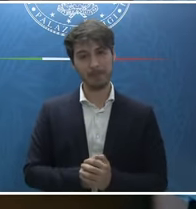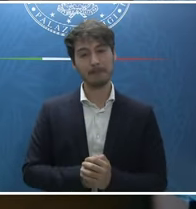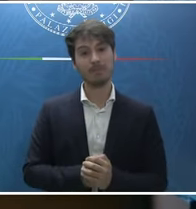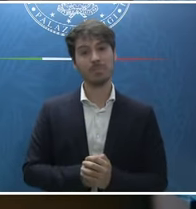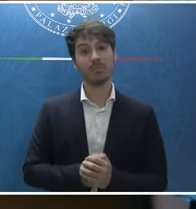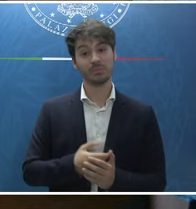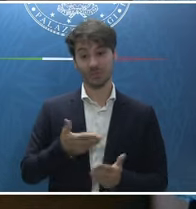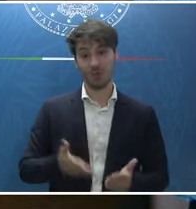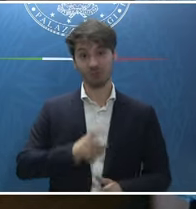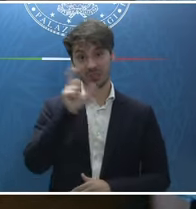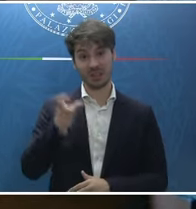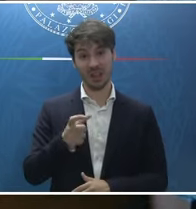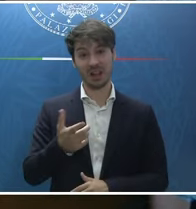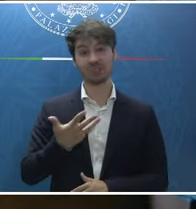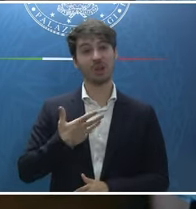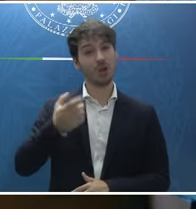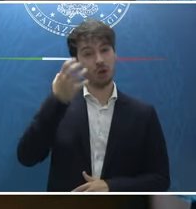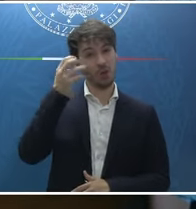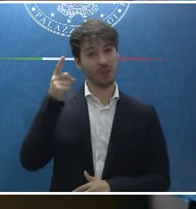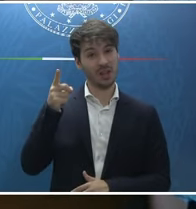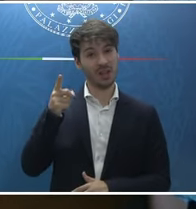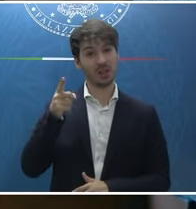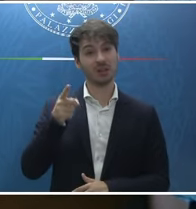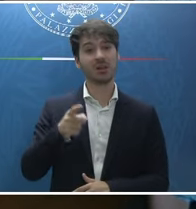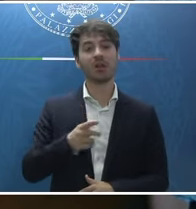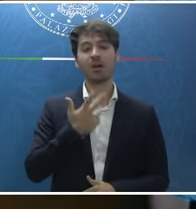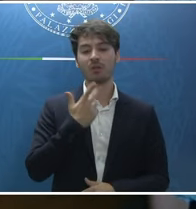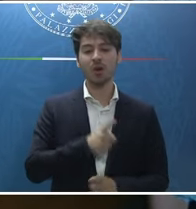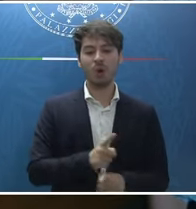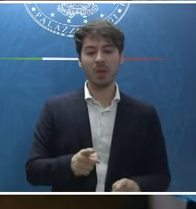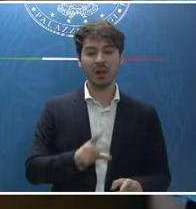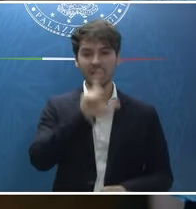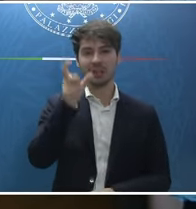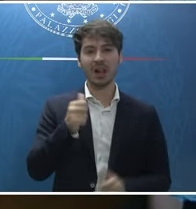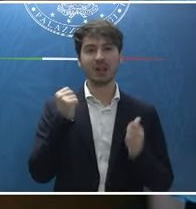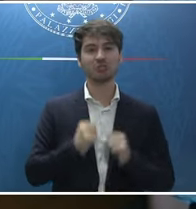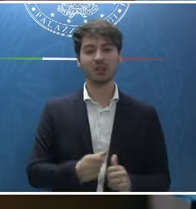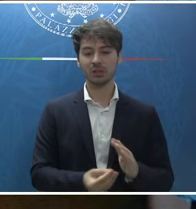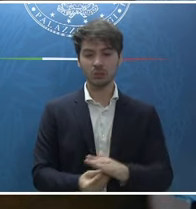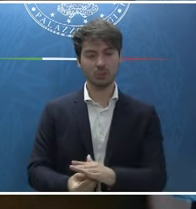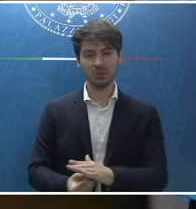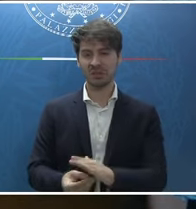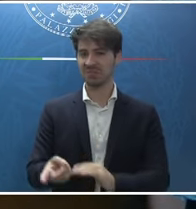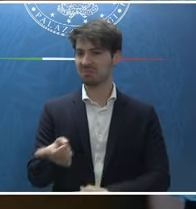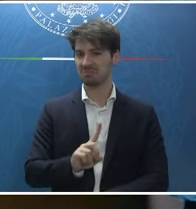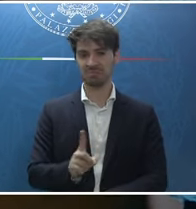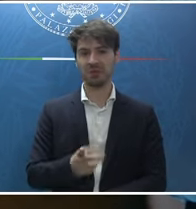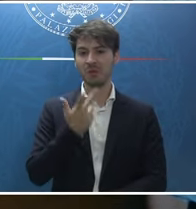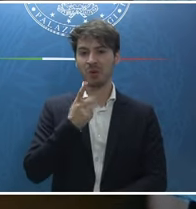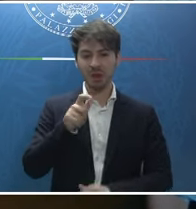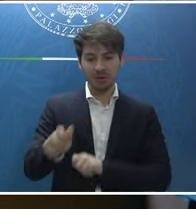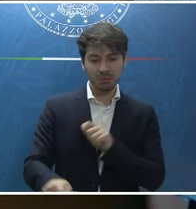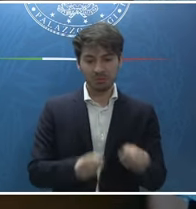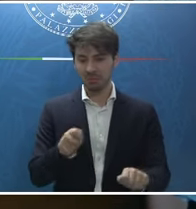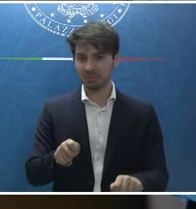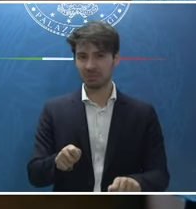un governo che non considera gli italiani sudditi, che non ha interesse a corromperli, che ha